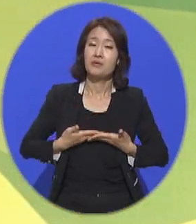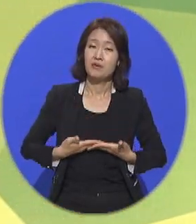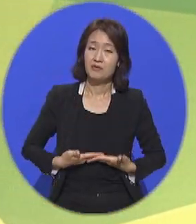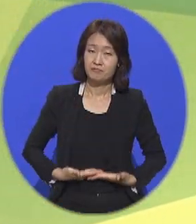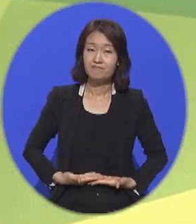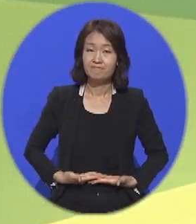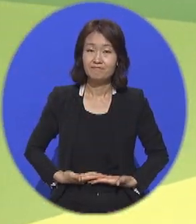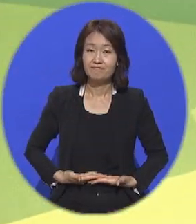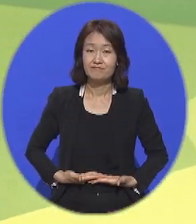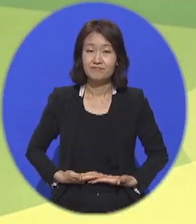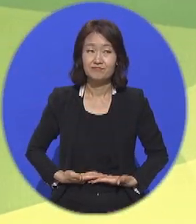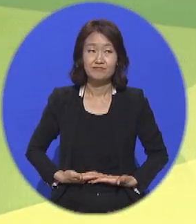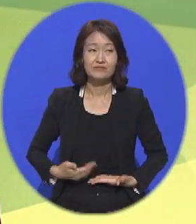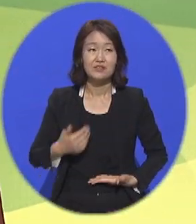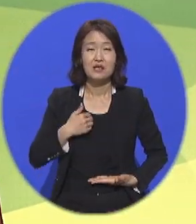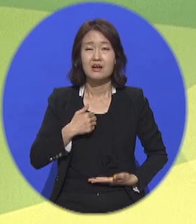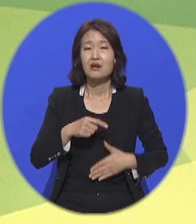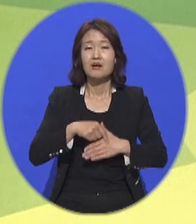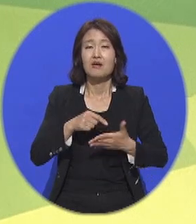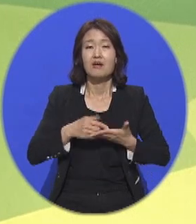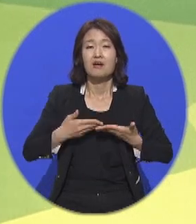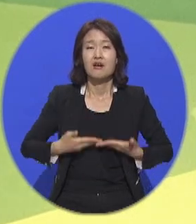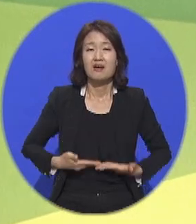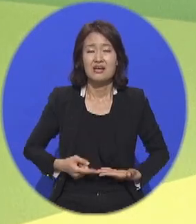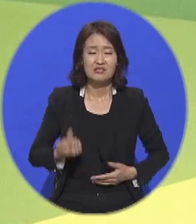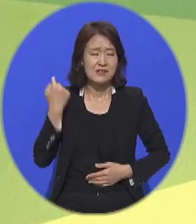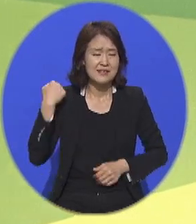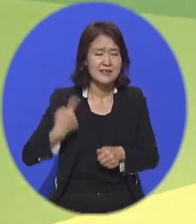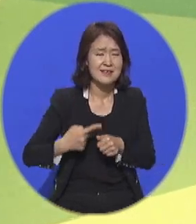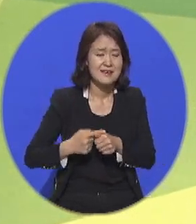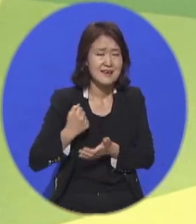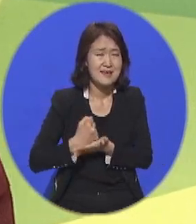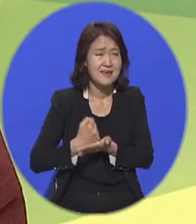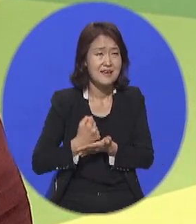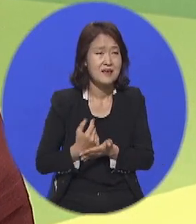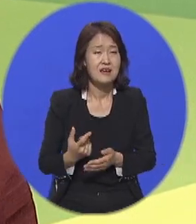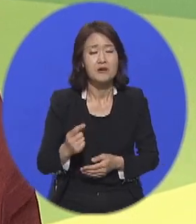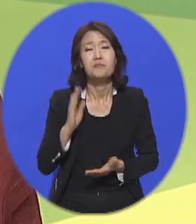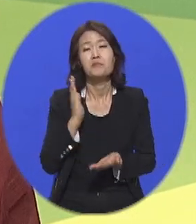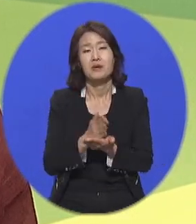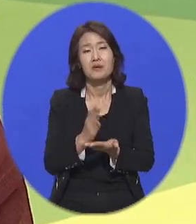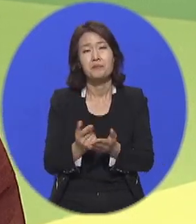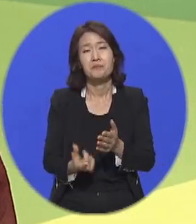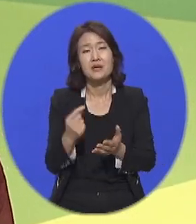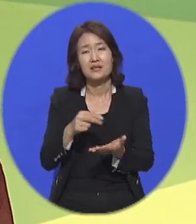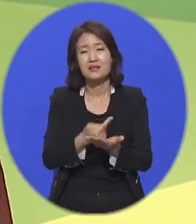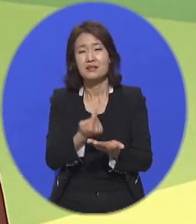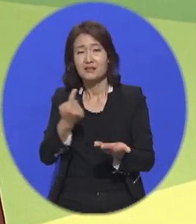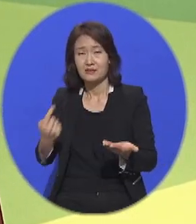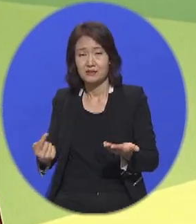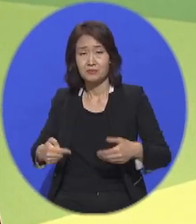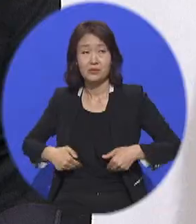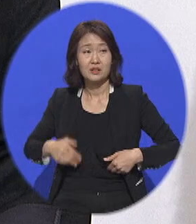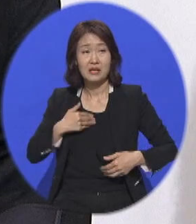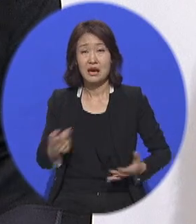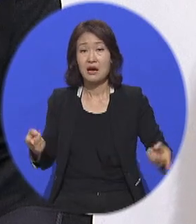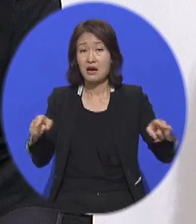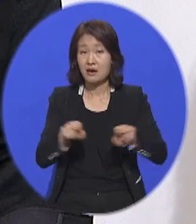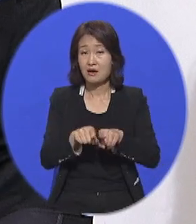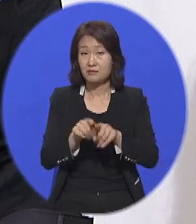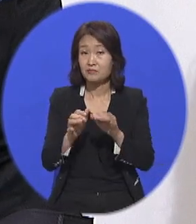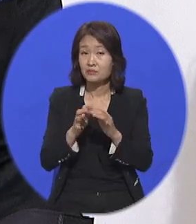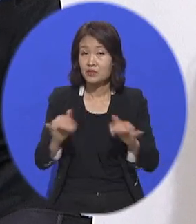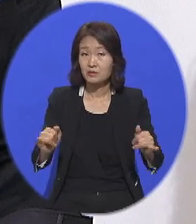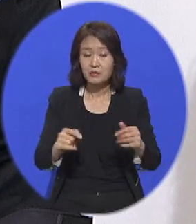해야 됩니다. 내를 편안하게 모자고 뒤에서 흩들고 힘드는 곳에는 빨리 벗어나야 됩니다. 그래서 내하고 함께 갈 수 있는